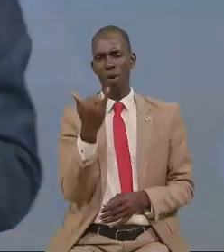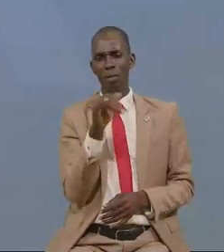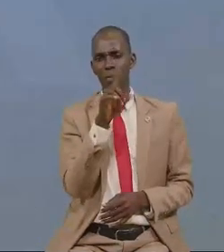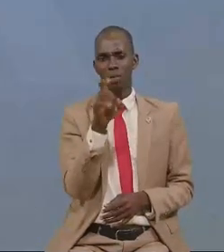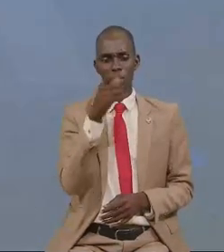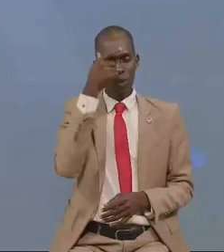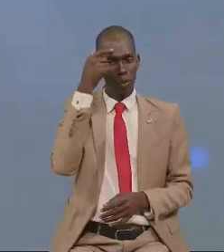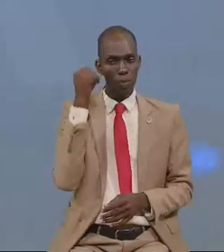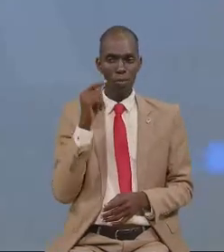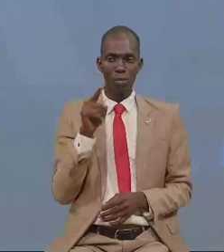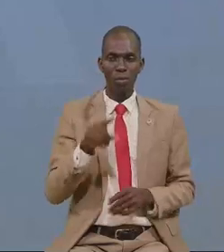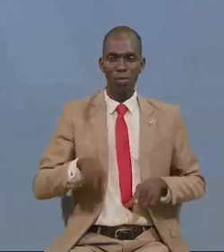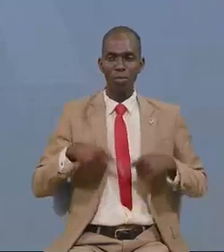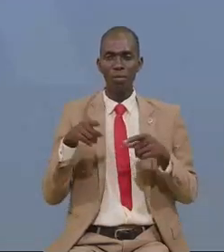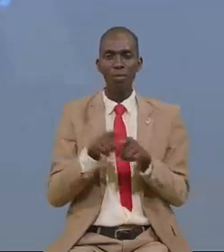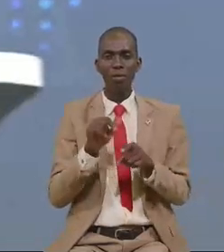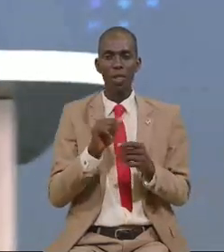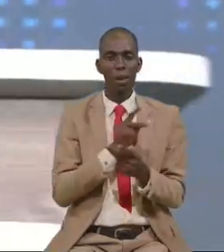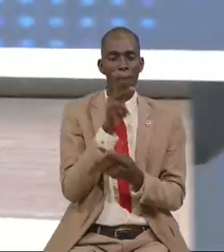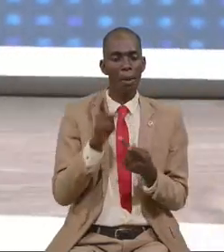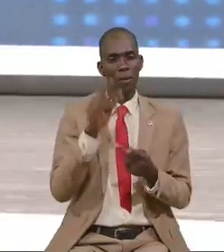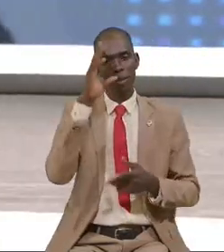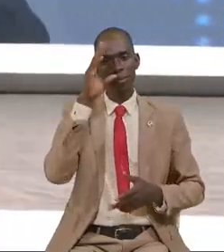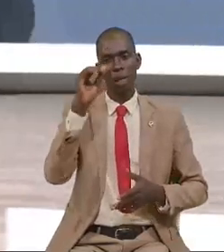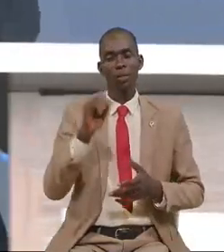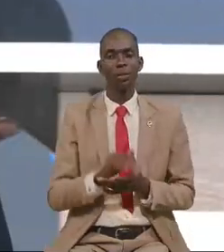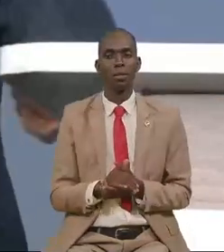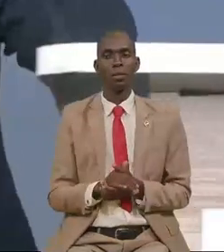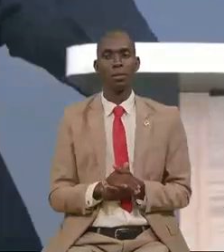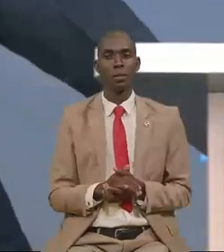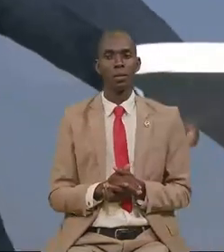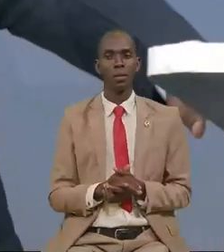Parce qu'il a vécu comme un homme parfait.